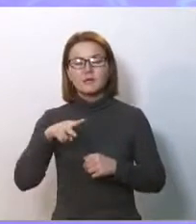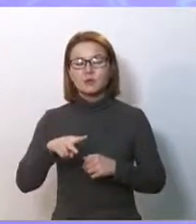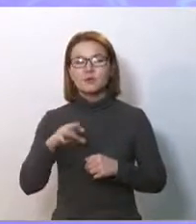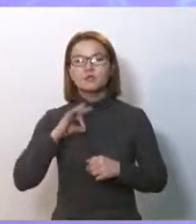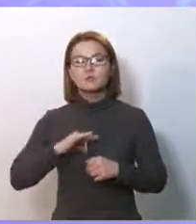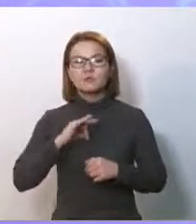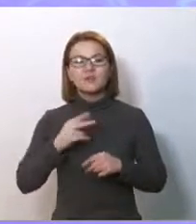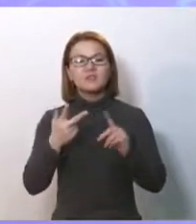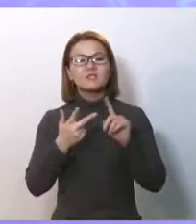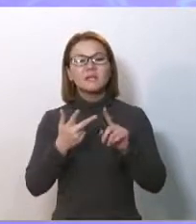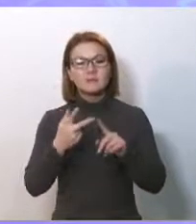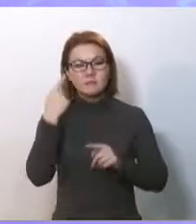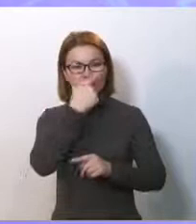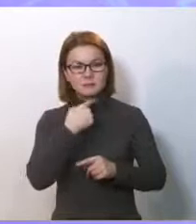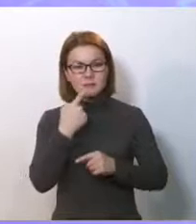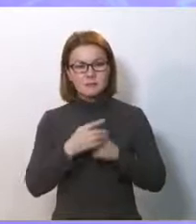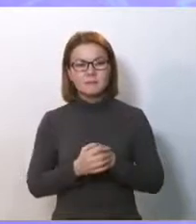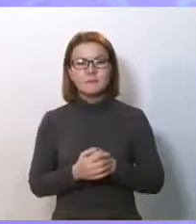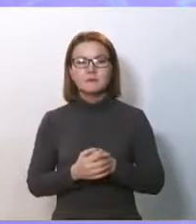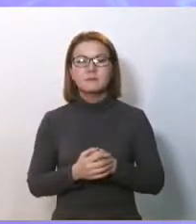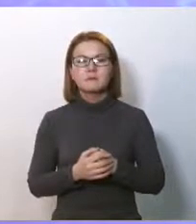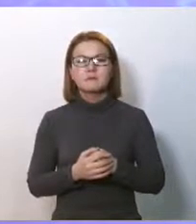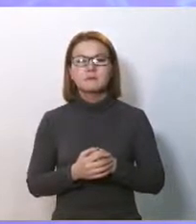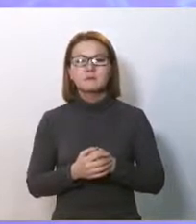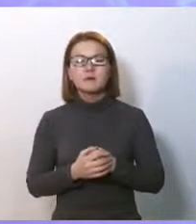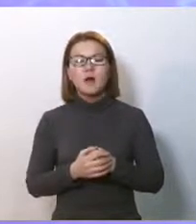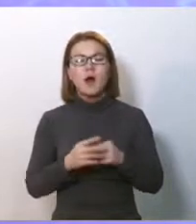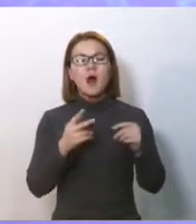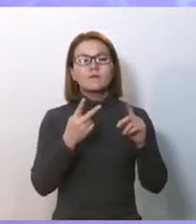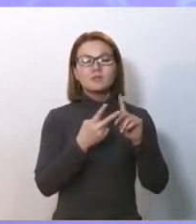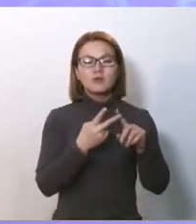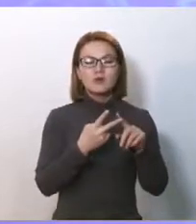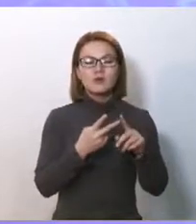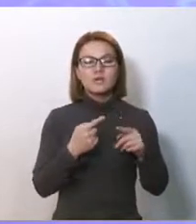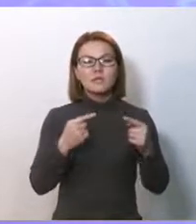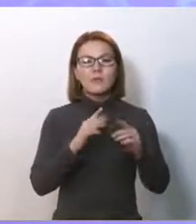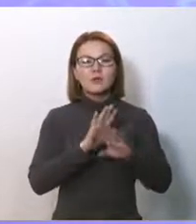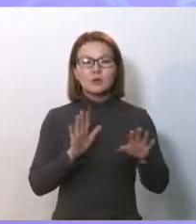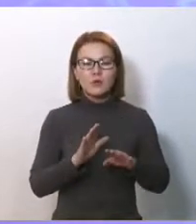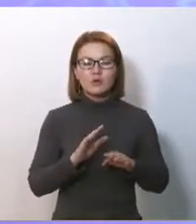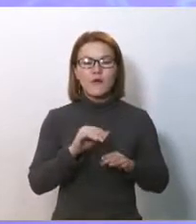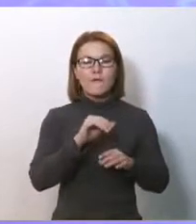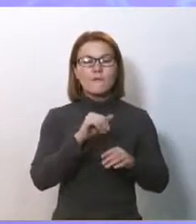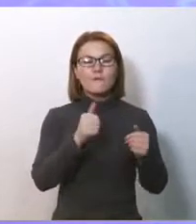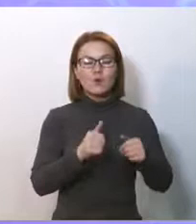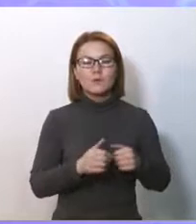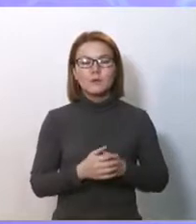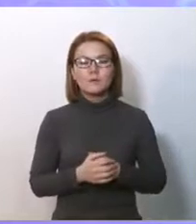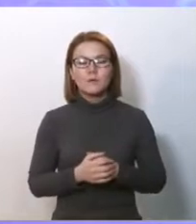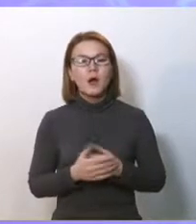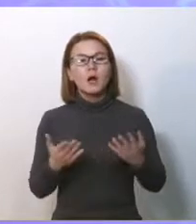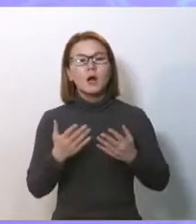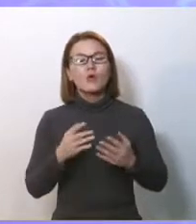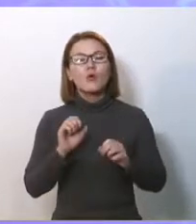употреблен в третьем лице, а второй в неопределенной форме.